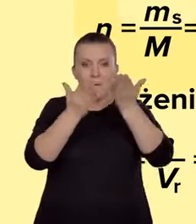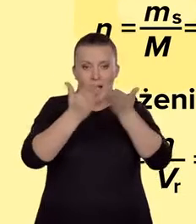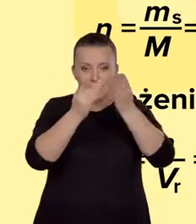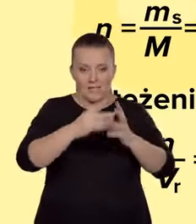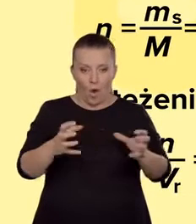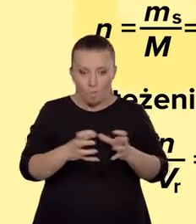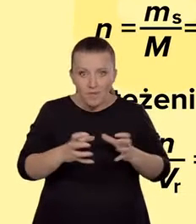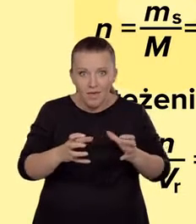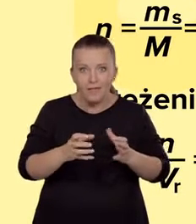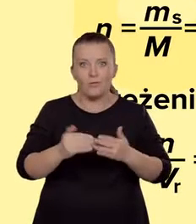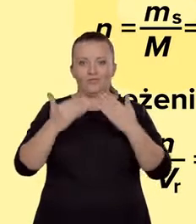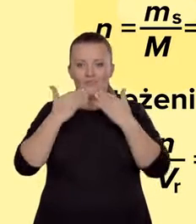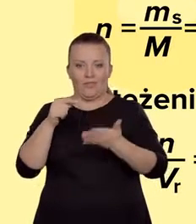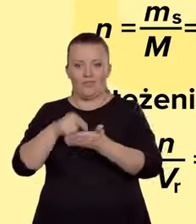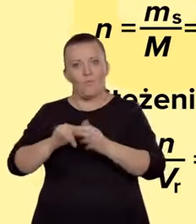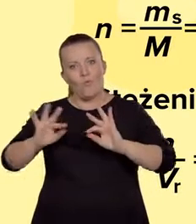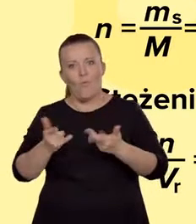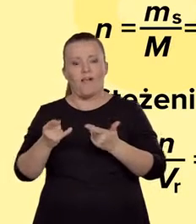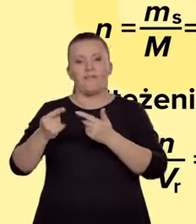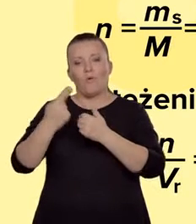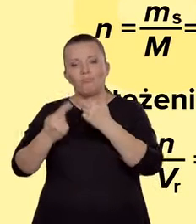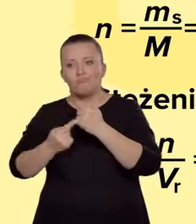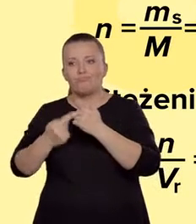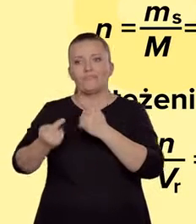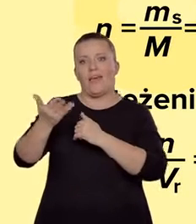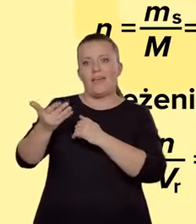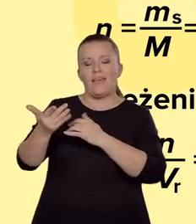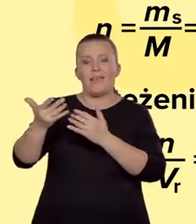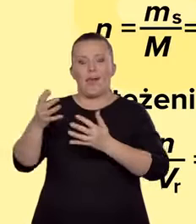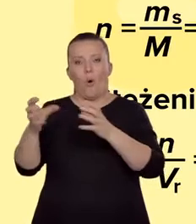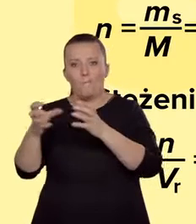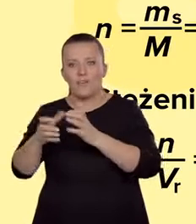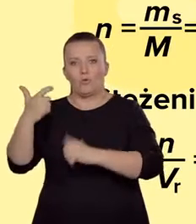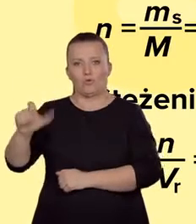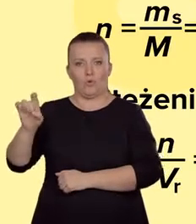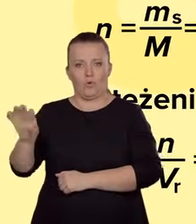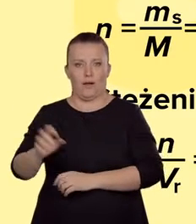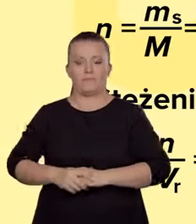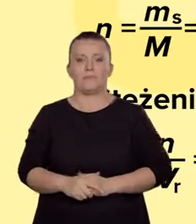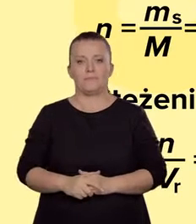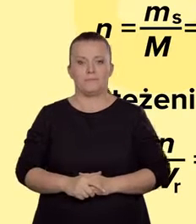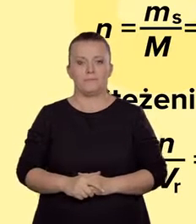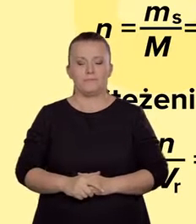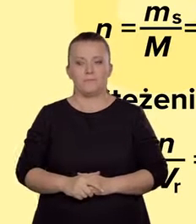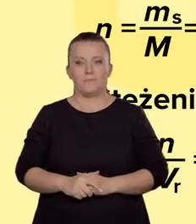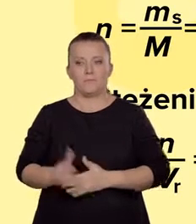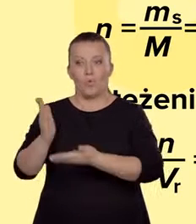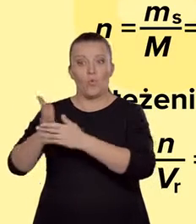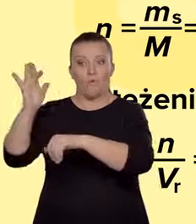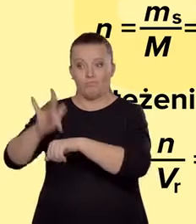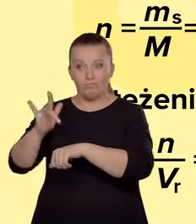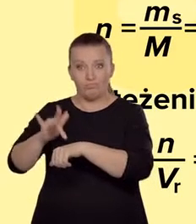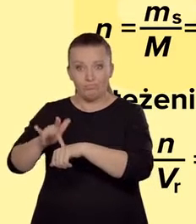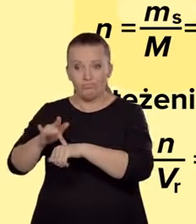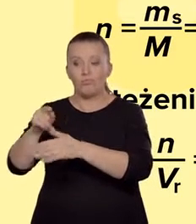objętości, łatwo możemy policzyć objętość, jaką zajmie roztwór o masie 100 g. Wyliczoną